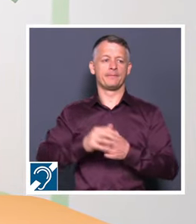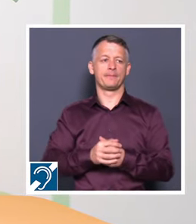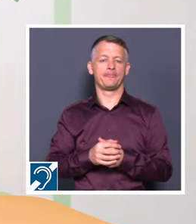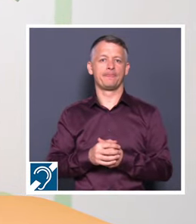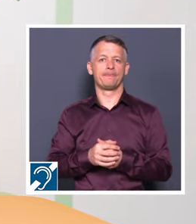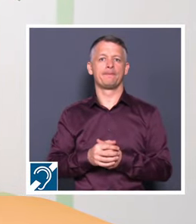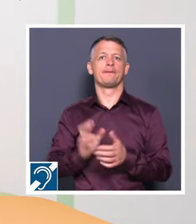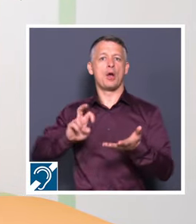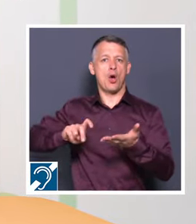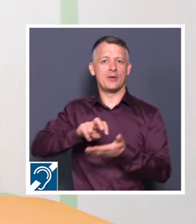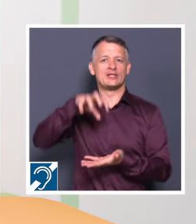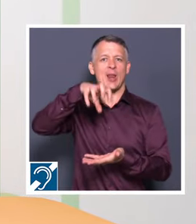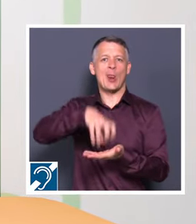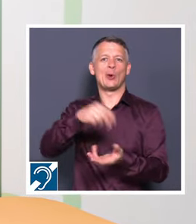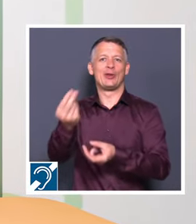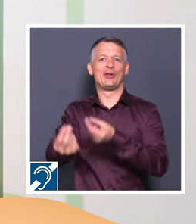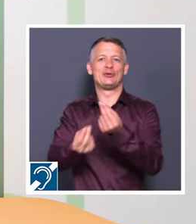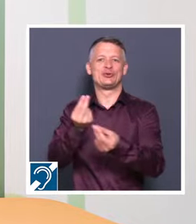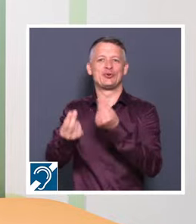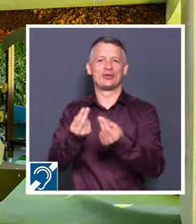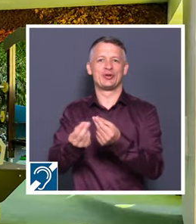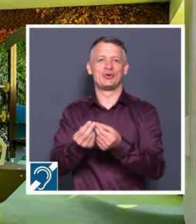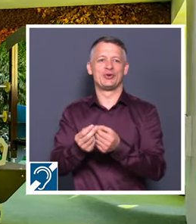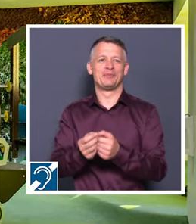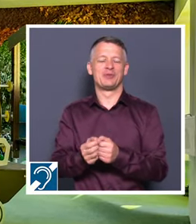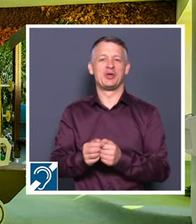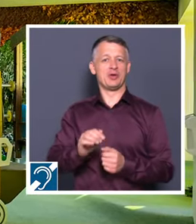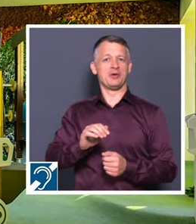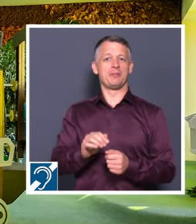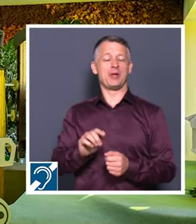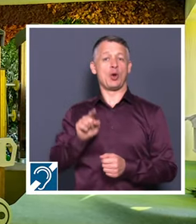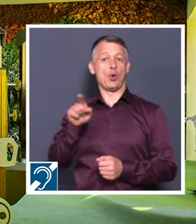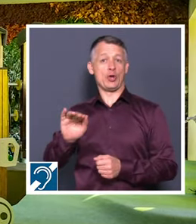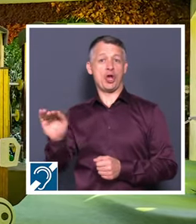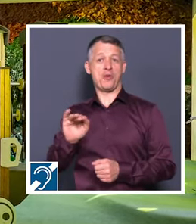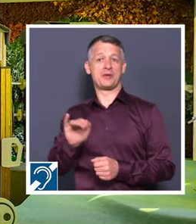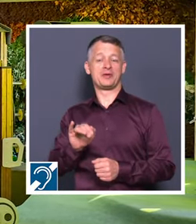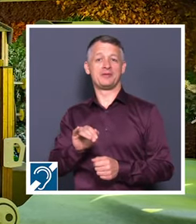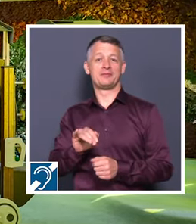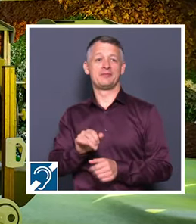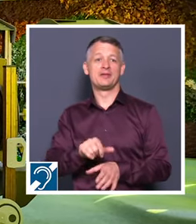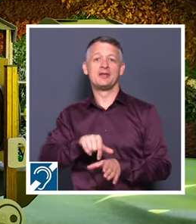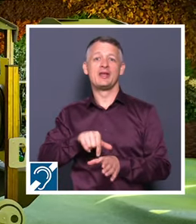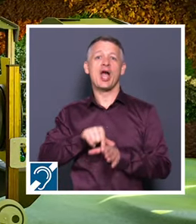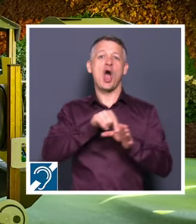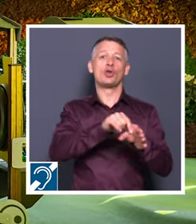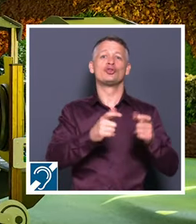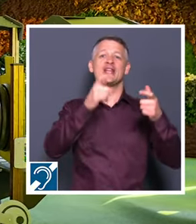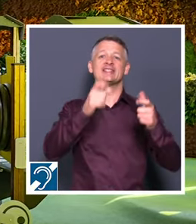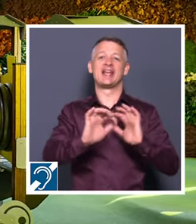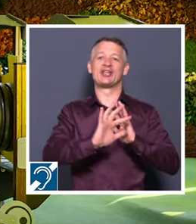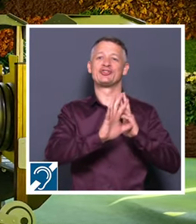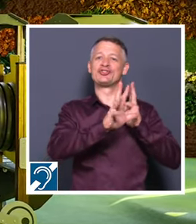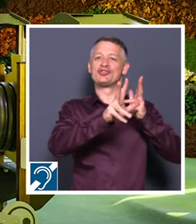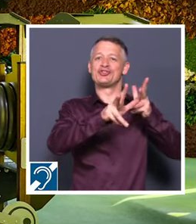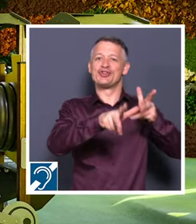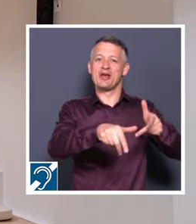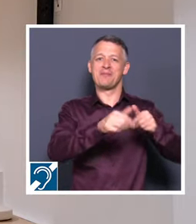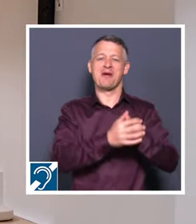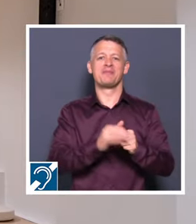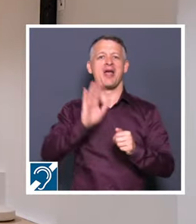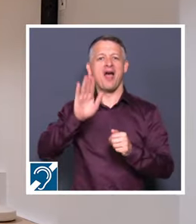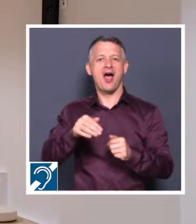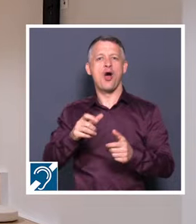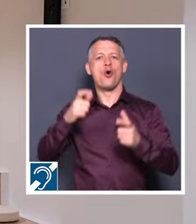au mers deja la locurile de joacă și pe unii din ei i-am dus și la sala de cinematograf. Cei mici au camere de joacă, cinema,